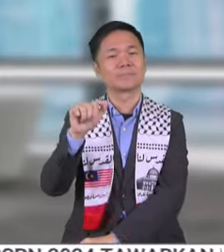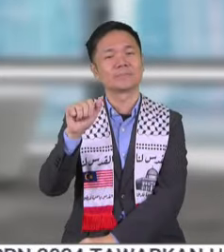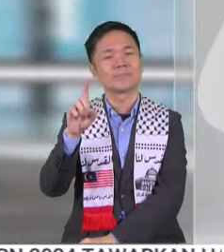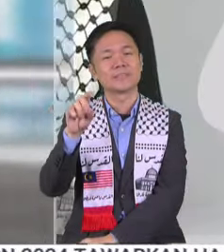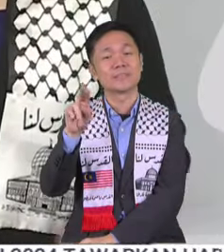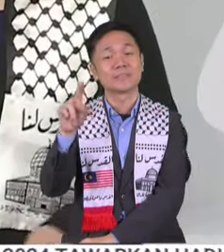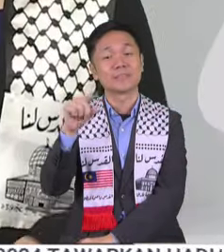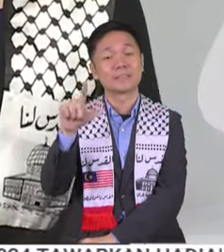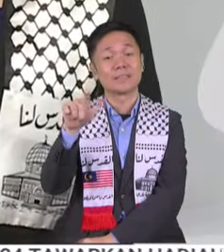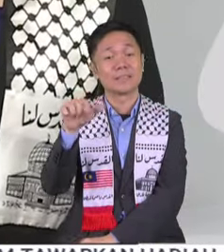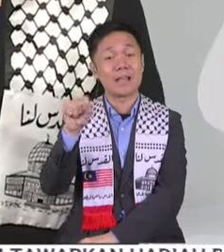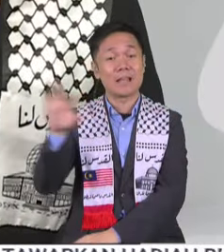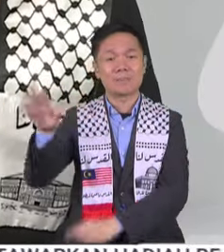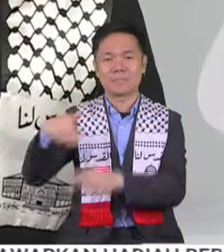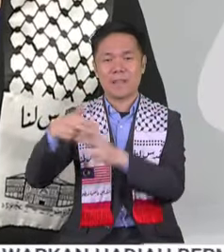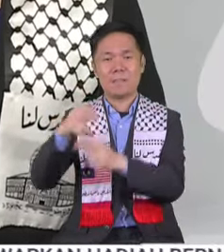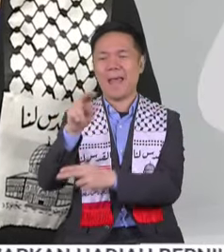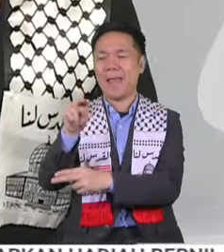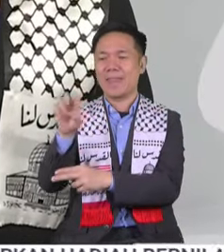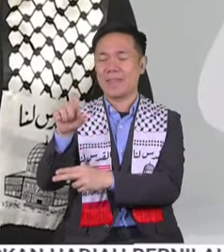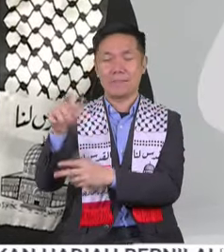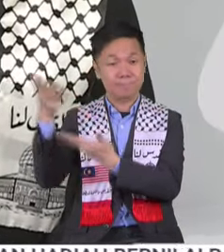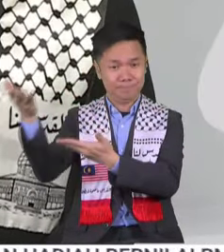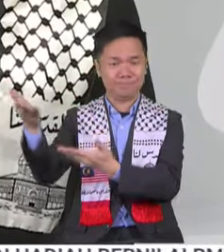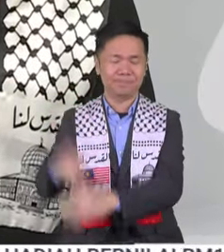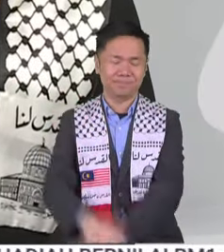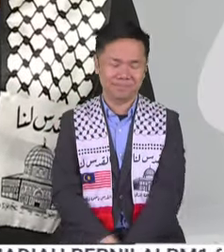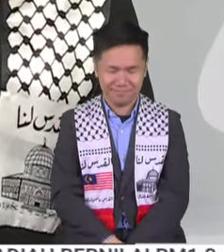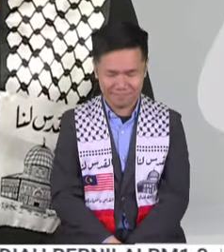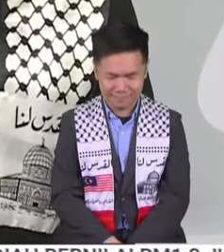di Kota Kinabalu. Teruskan, En.